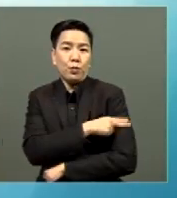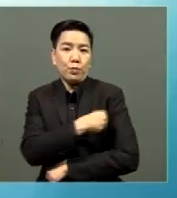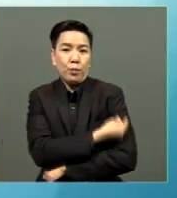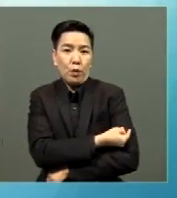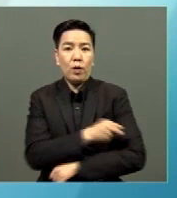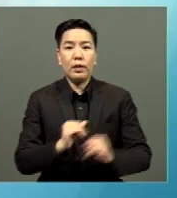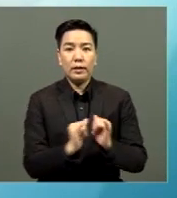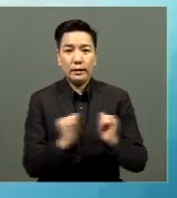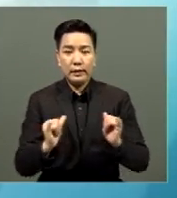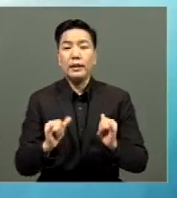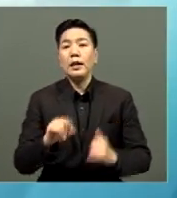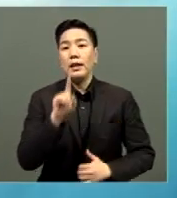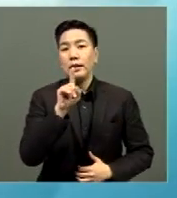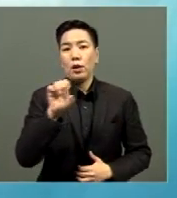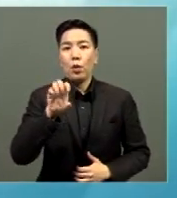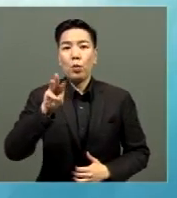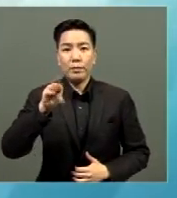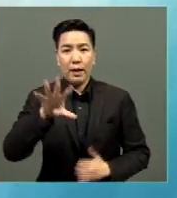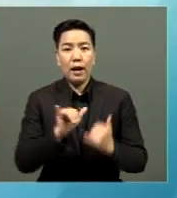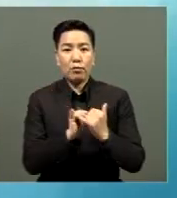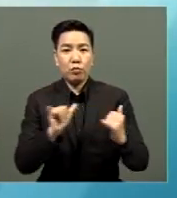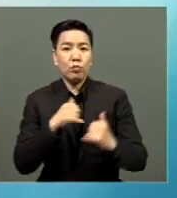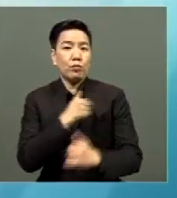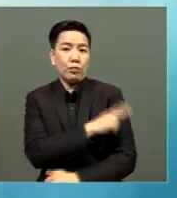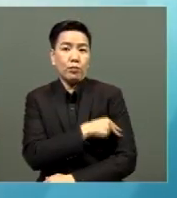รายนี้ก็ยังแตะพื้นอยู่ข้างล่างสีแดงนะครับแล้วก็สีฟ้าผู้ป่วยและยังรักษาอยู่ตอนนี้เหลืออยู่ที่165รายนะครับเมื่อวานนี้ทางสถาบันรักอ่าสถาบันบำราศนราดูรนะครับก็มีการแถลงข่าวทำให้เราเห็นการทำงานของโรงพยาบาลที่พยายามที่จะรักษาผู้ป่วยแล้วก็เตียงว่างมากขึ้น